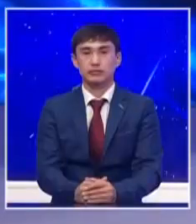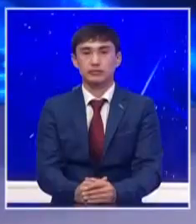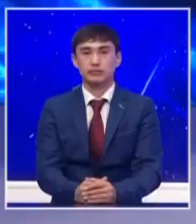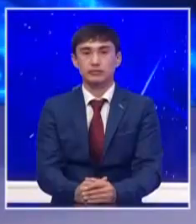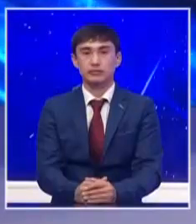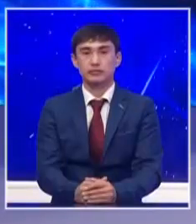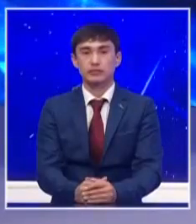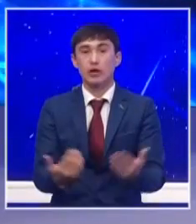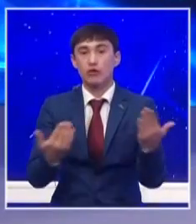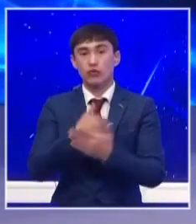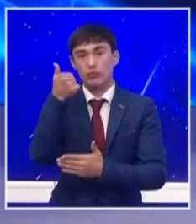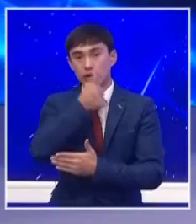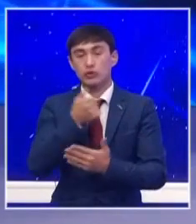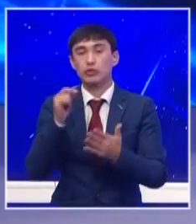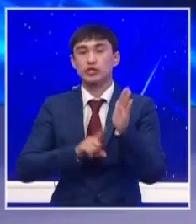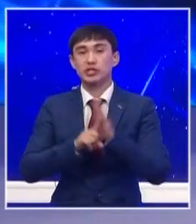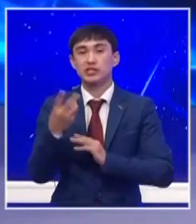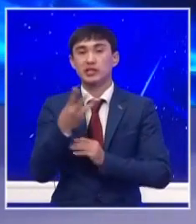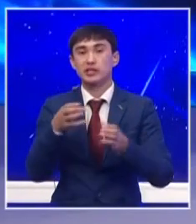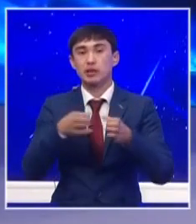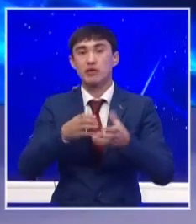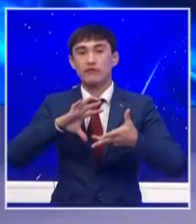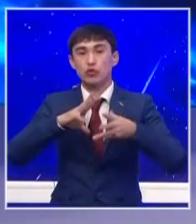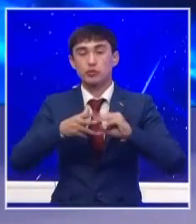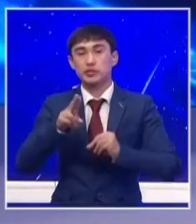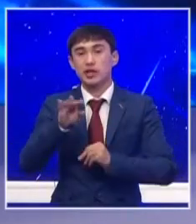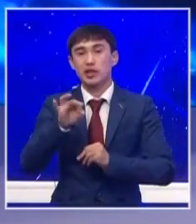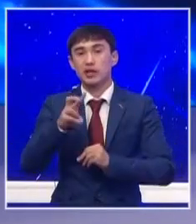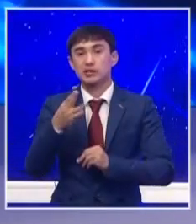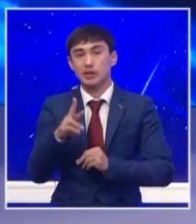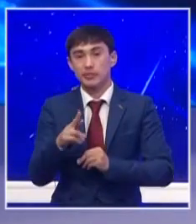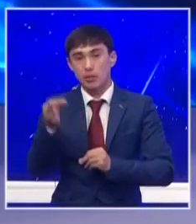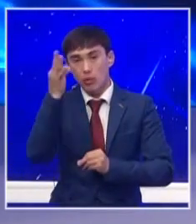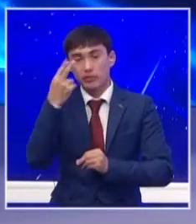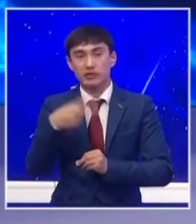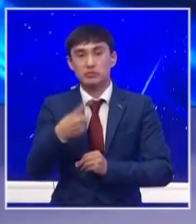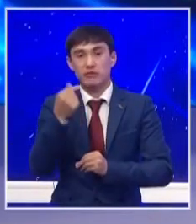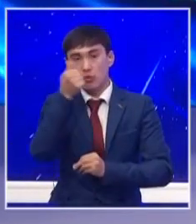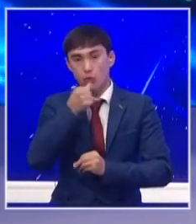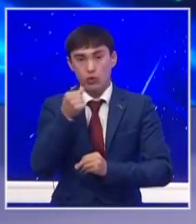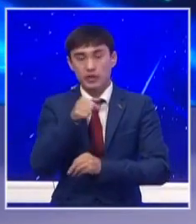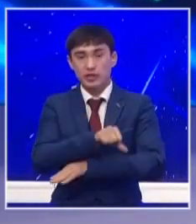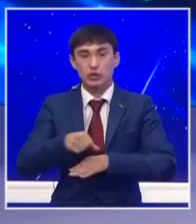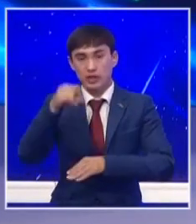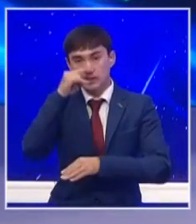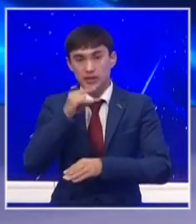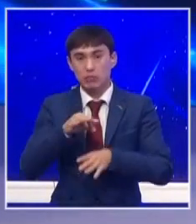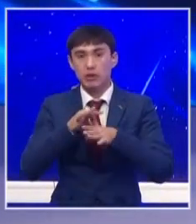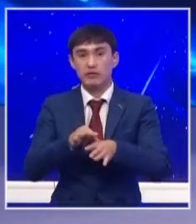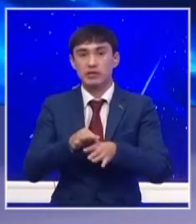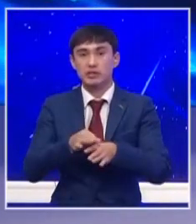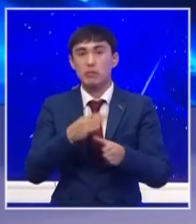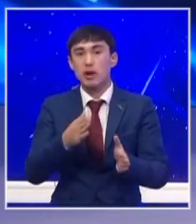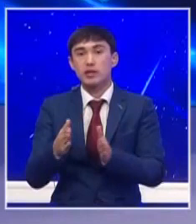медиации в Новом году начинается третий этап все общего декларирования напомним с 2021 года на территории Казахстана